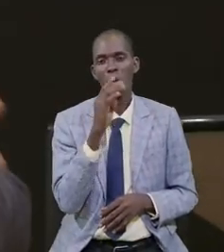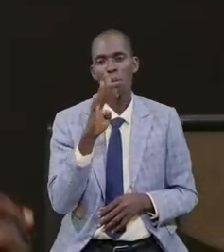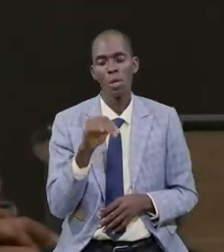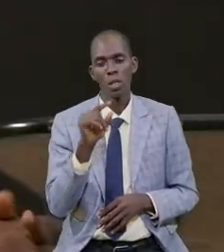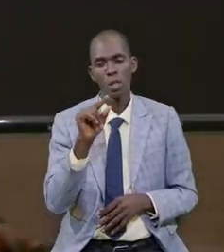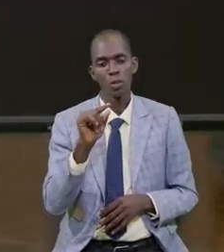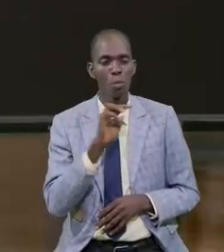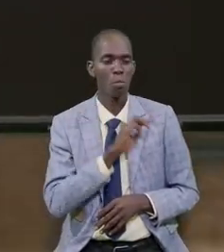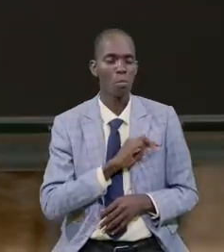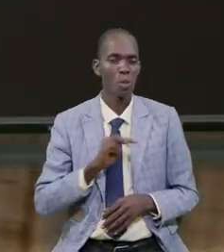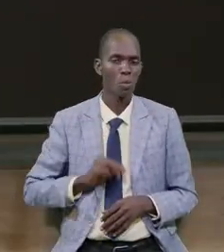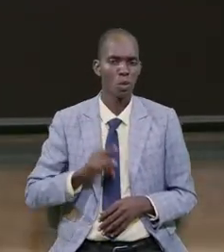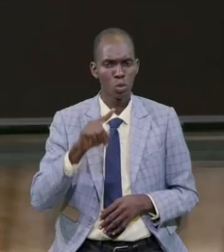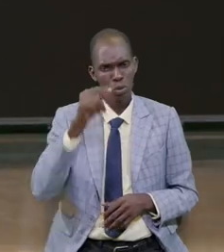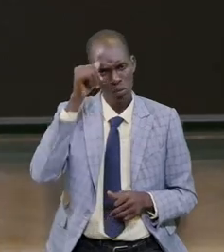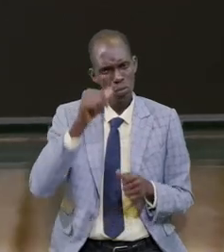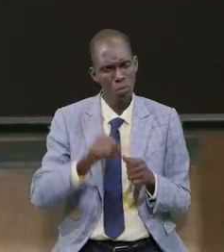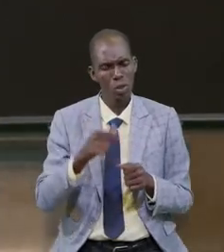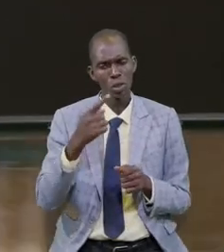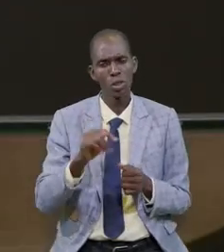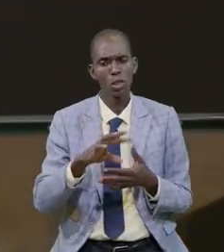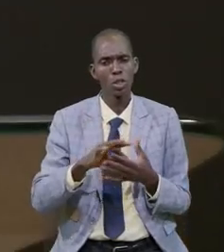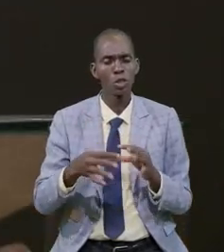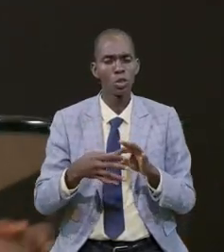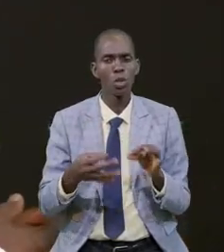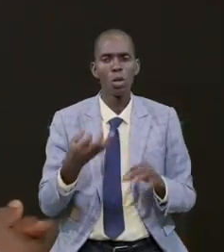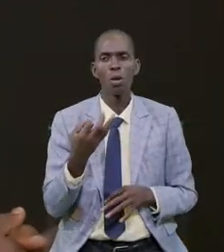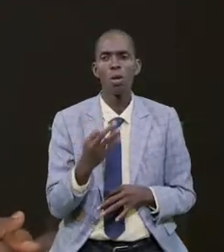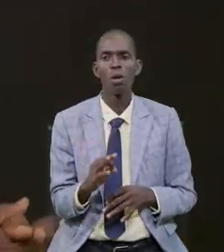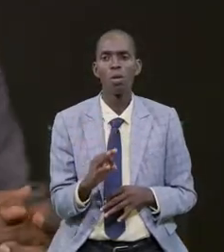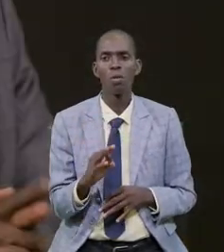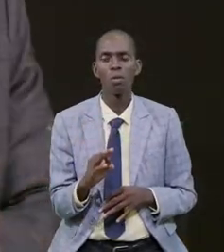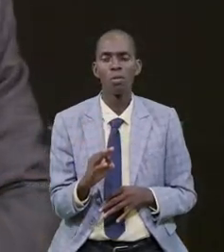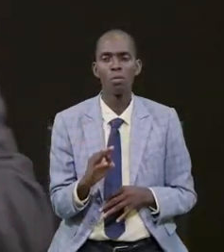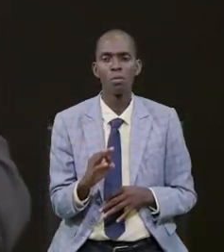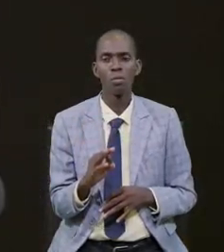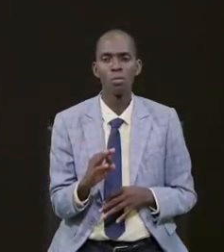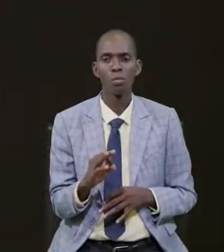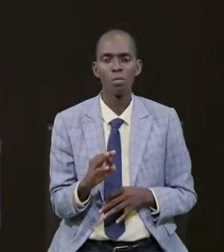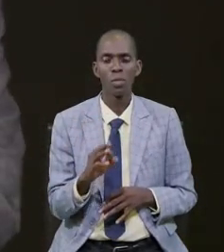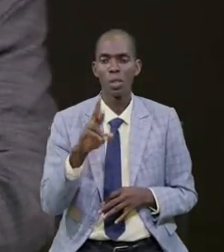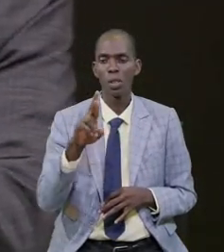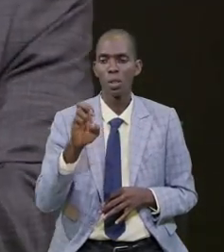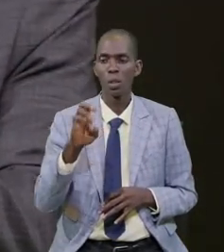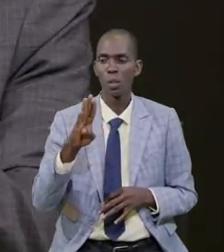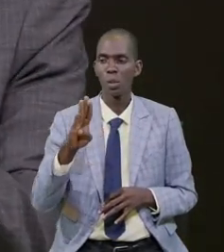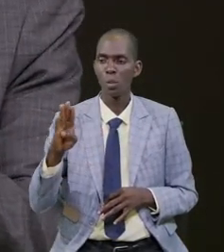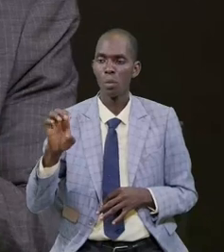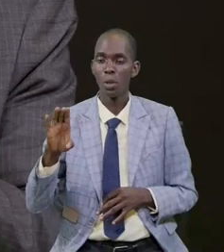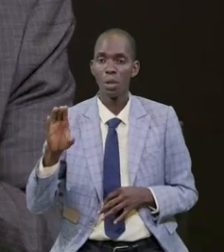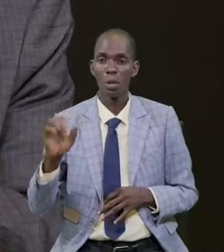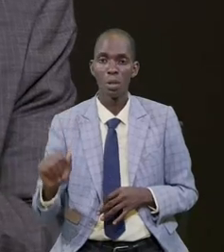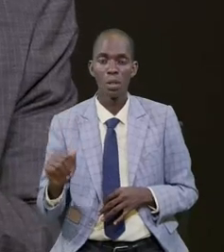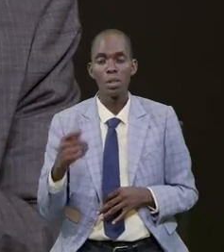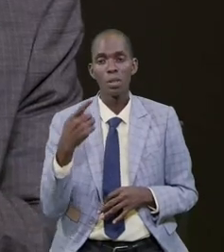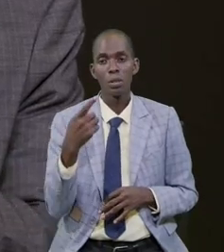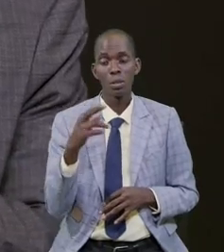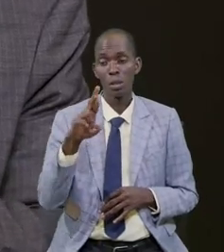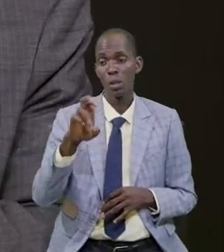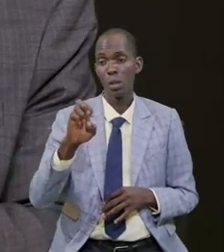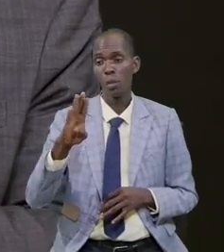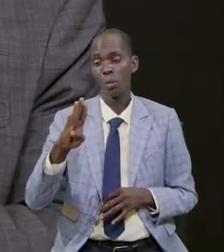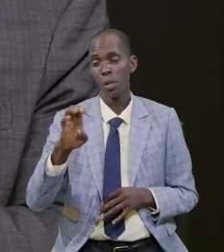membre. Vous rappelez bien l'histoire de Rebecca, la femme